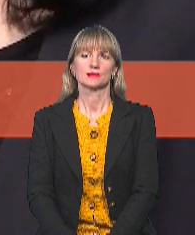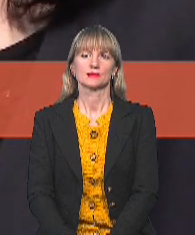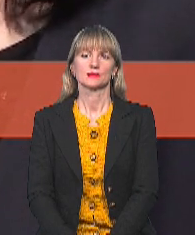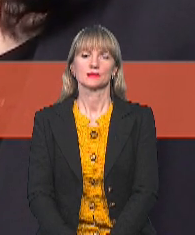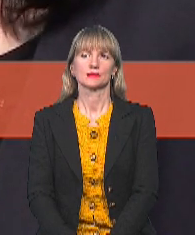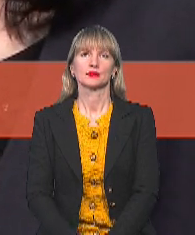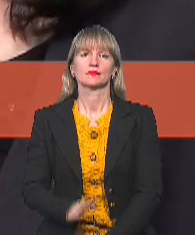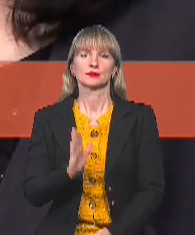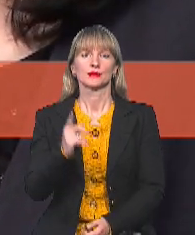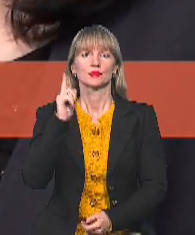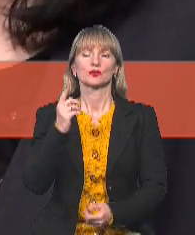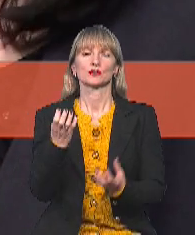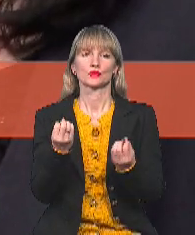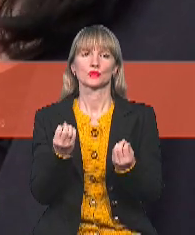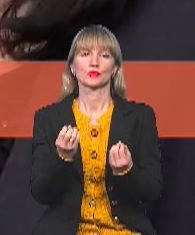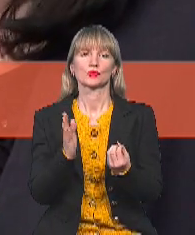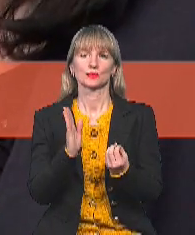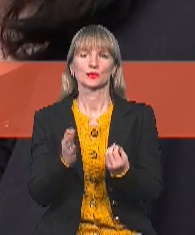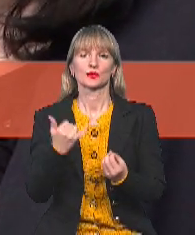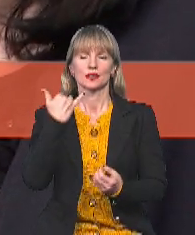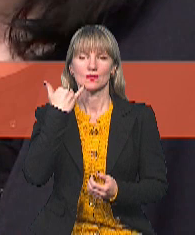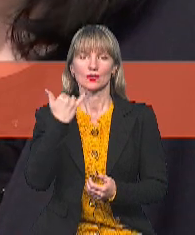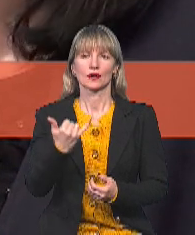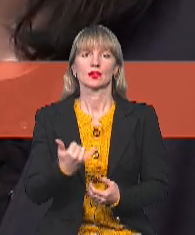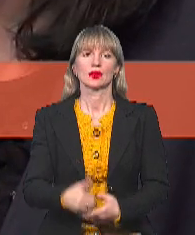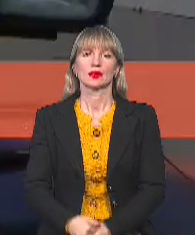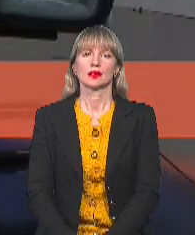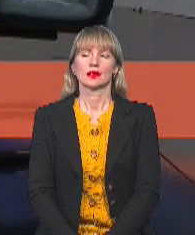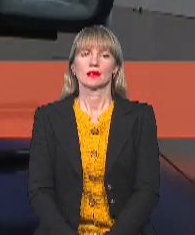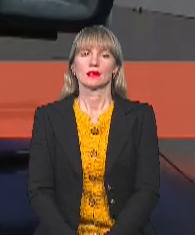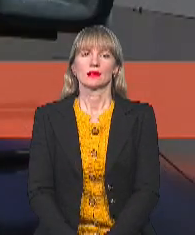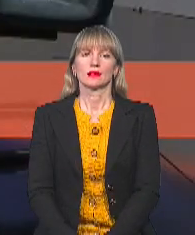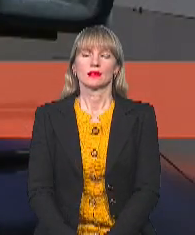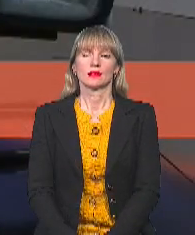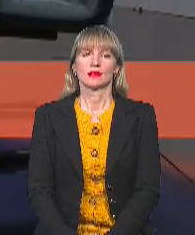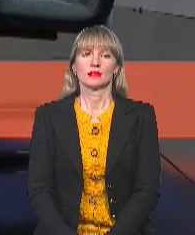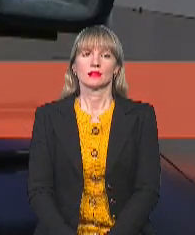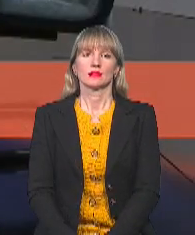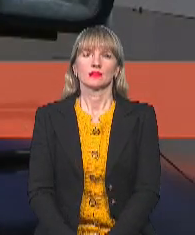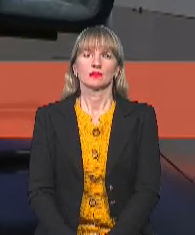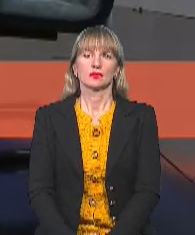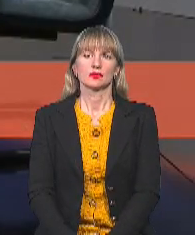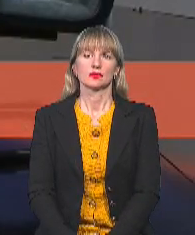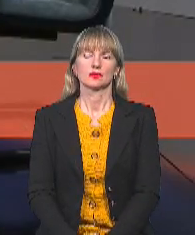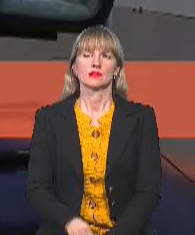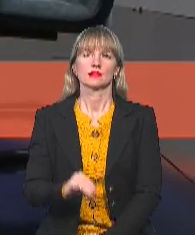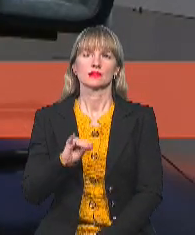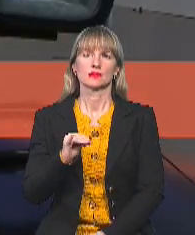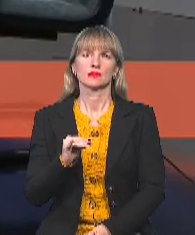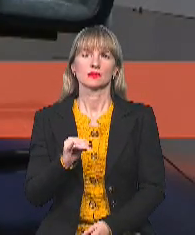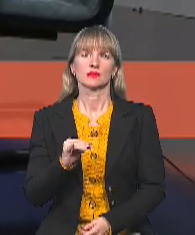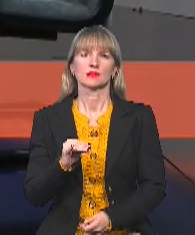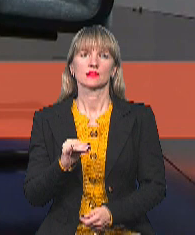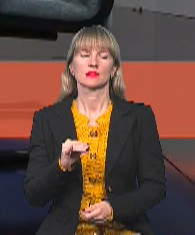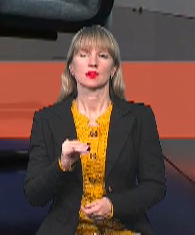щось, ну, будемо сподіватися, що ще вдасться додзвонитися. От. І якщо повертатися, на